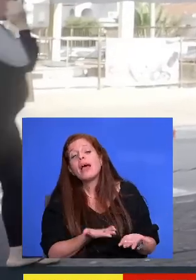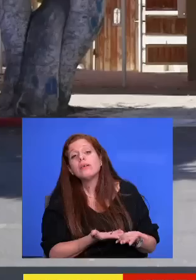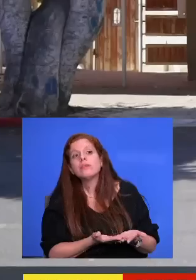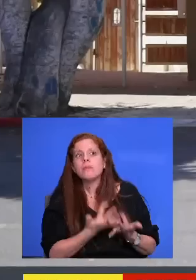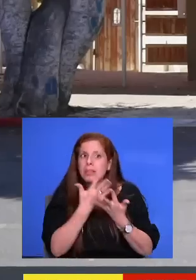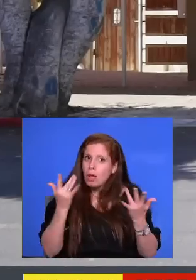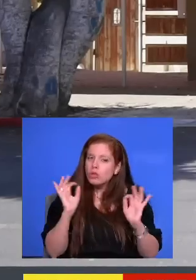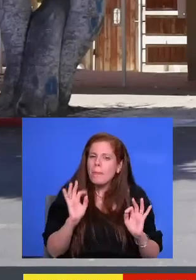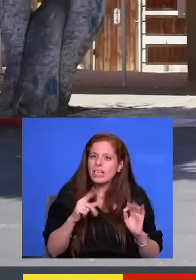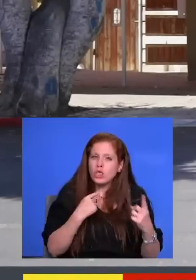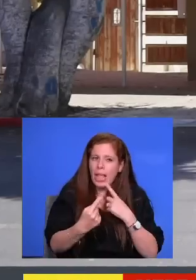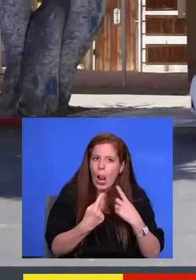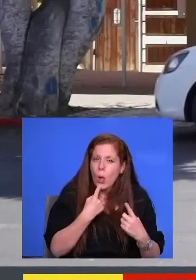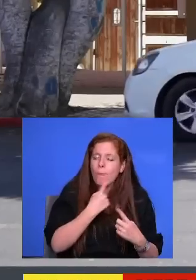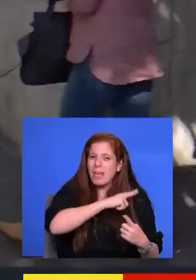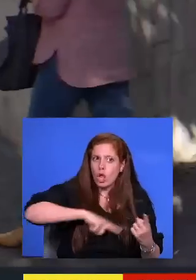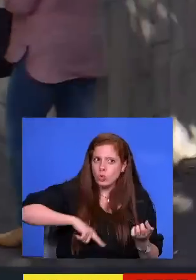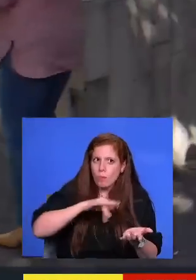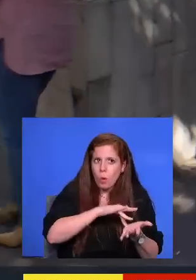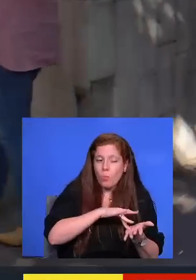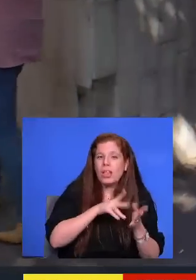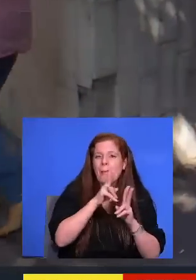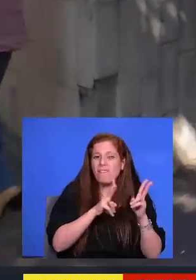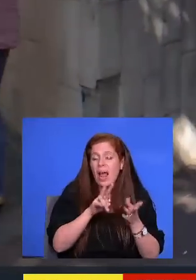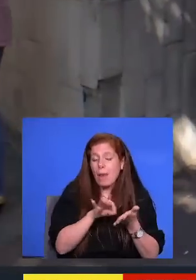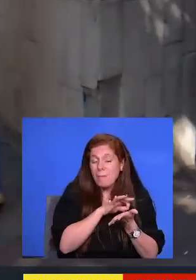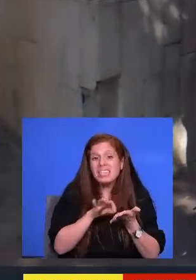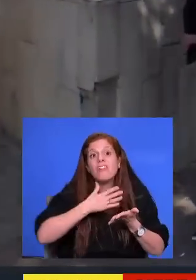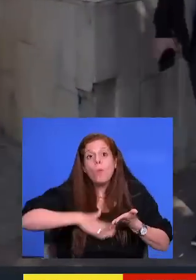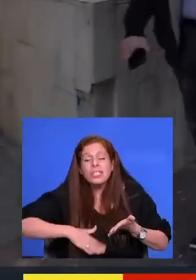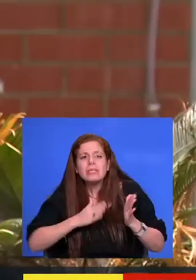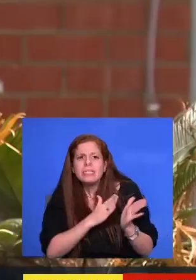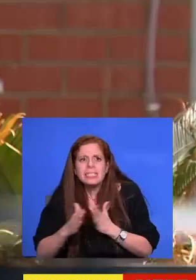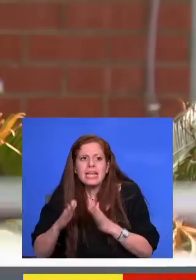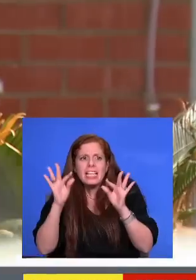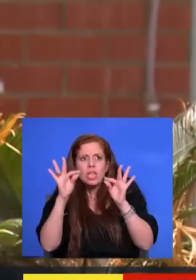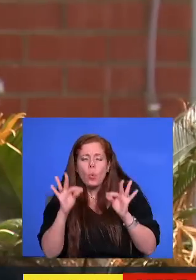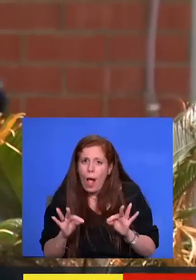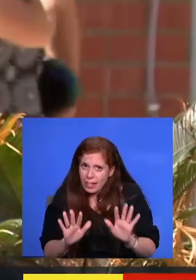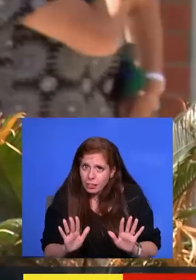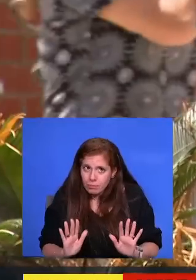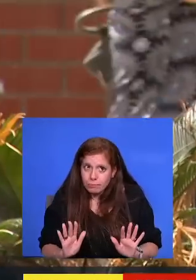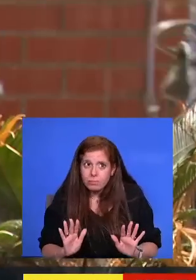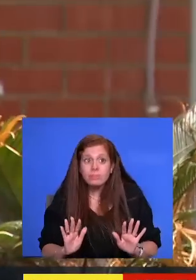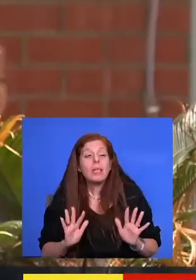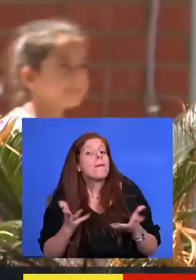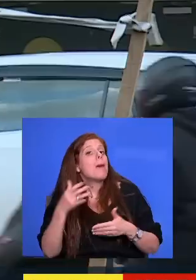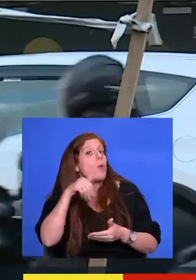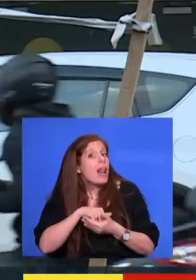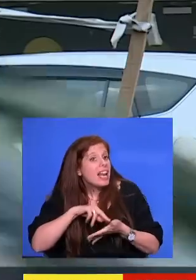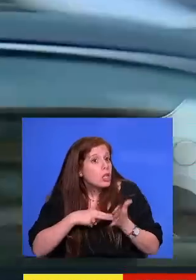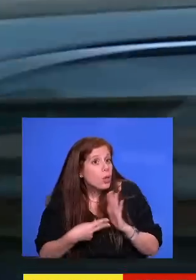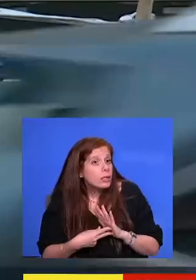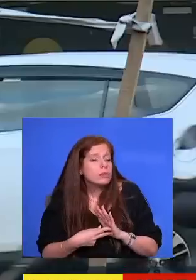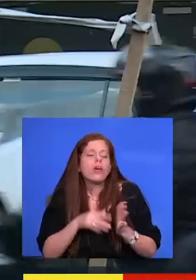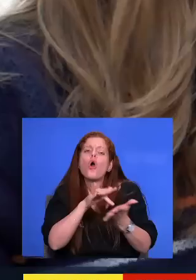יש דיאלוג בין רשויות מקומיות למפעל הפיס, והם רוצים להסדיר את הדוכנים האלה בתוכנית. מה כוללת התוכנית? כל מקום בעיר